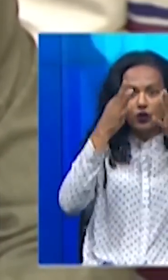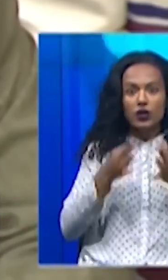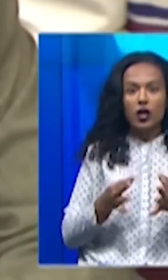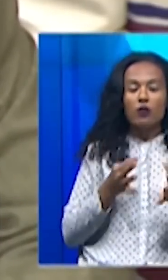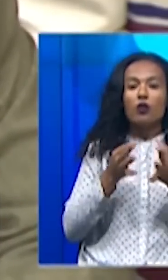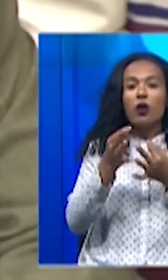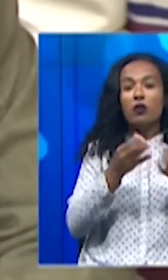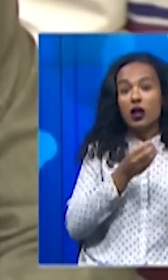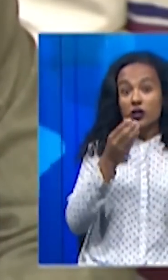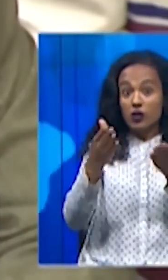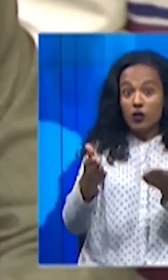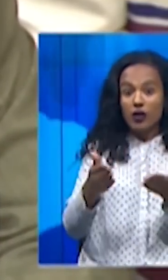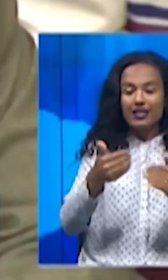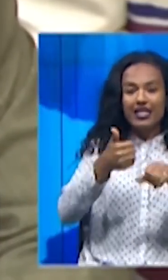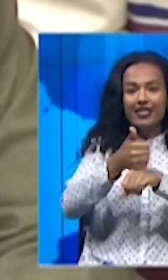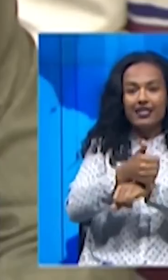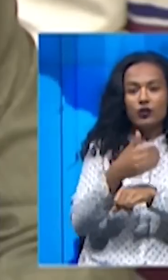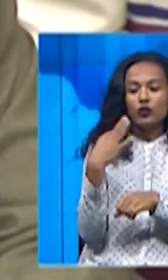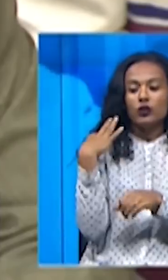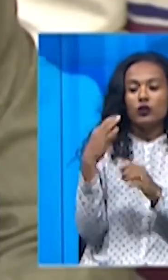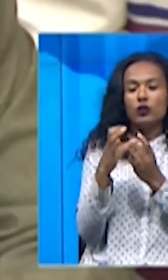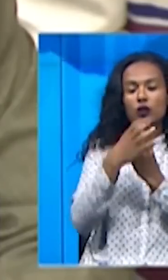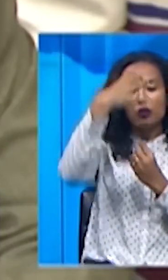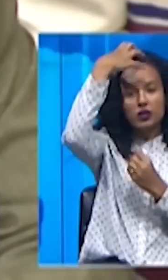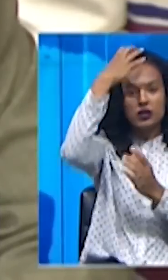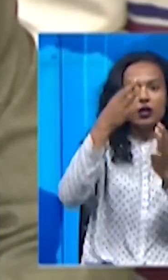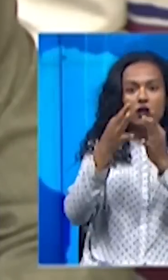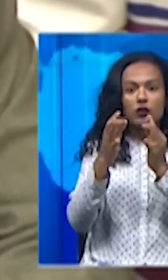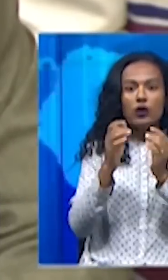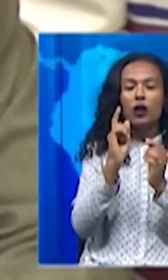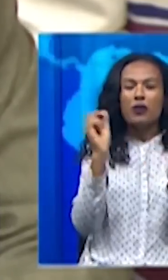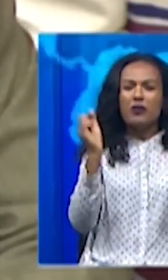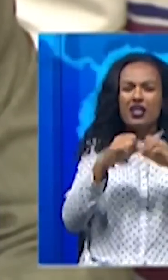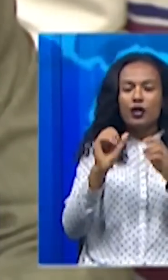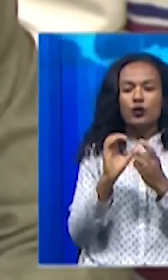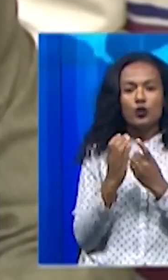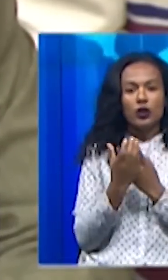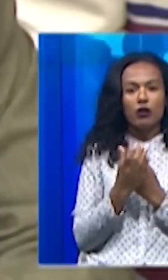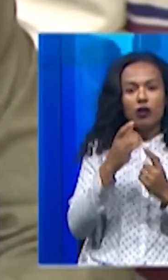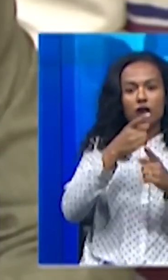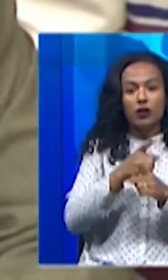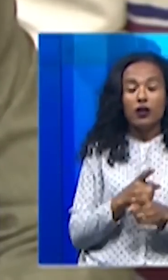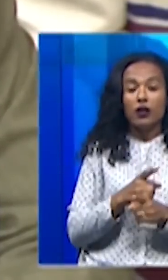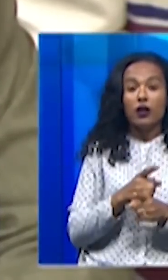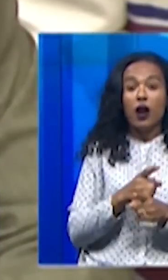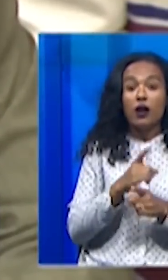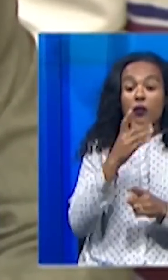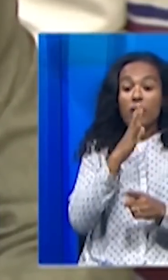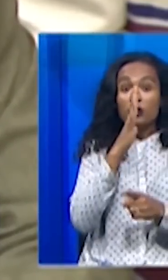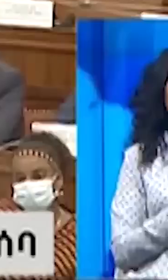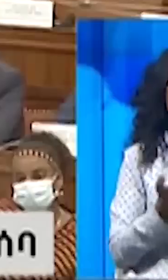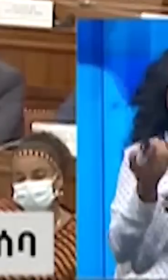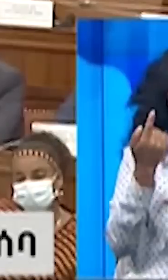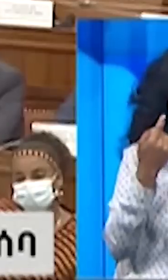ሰጥቷል። ስለ ተከሳሾቹ የግል ሁኔታ መንግስት ቀደም ብሎ ከገለጸው ጋር በሚጋጭ መልኩ ትክክለኛ የማይመስሉ ነገሮችን የነገረን